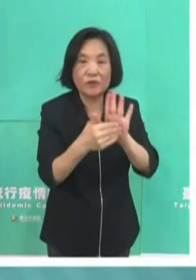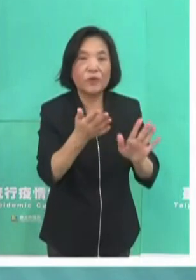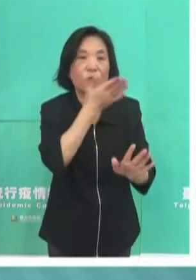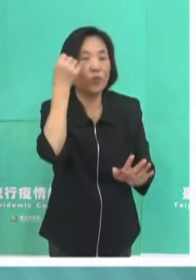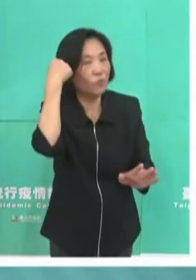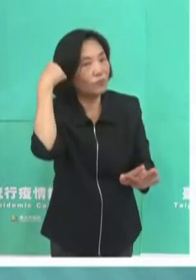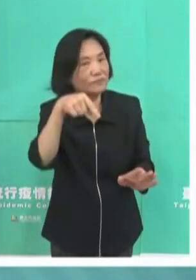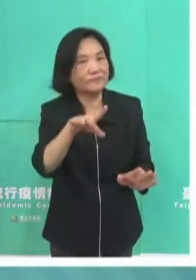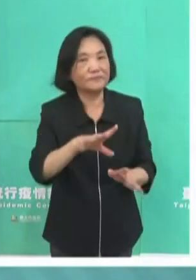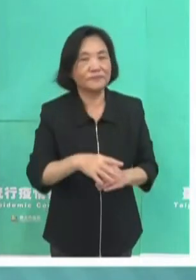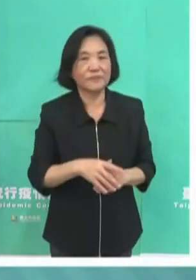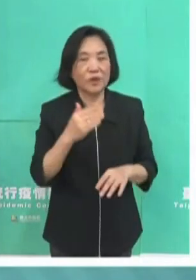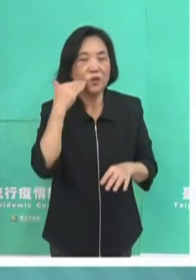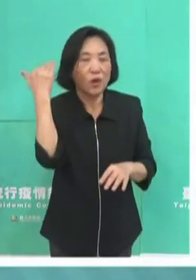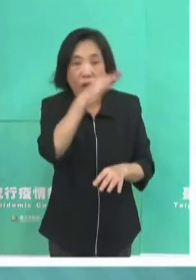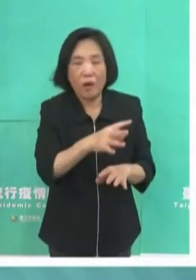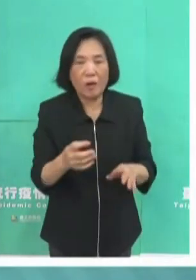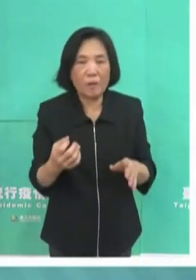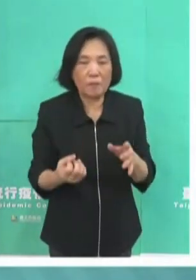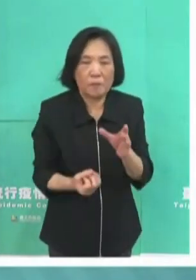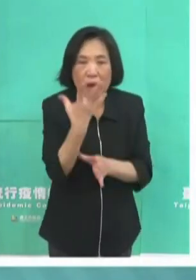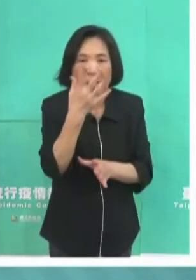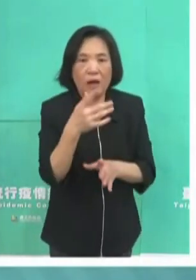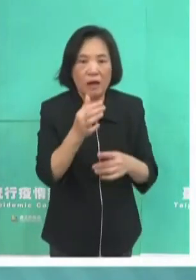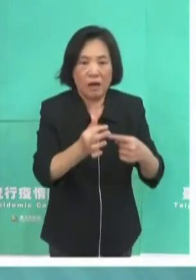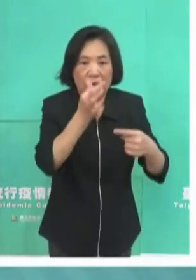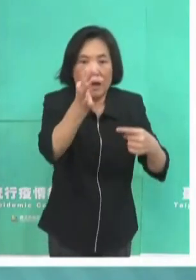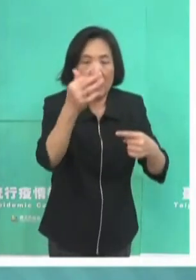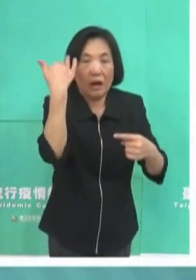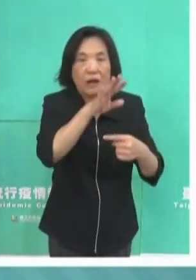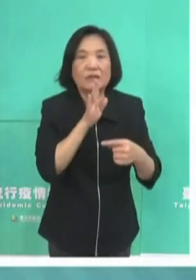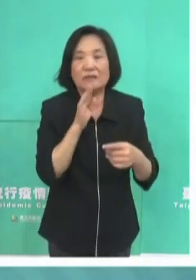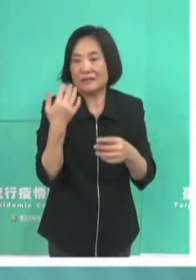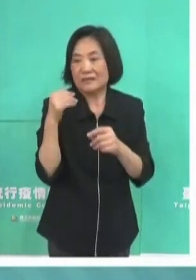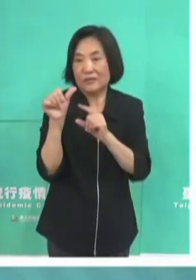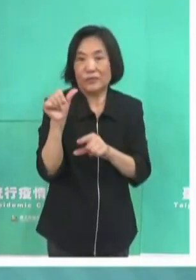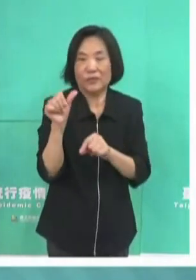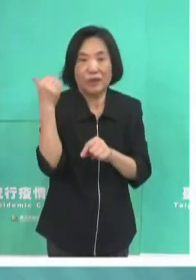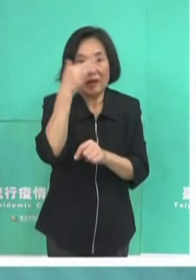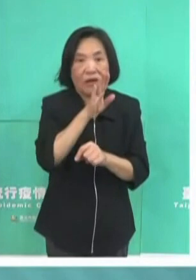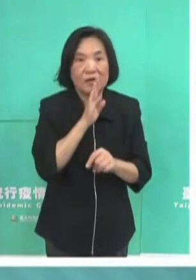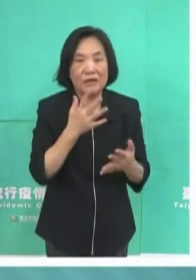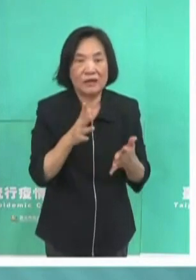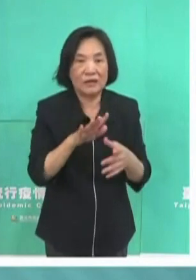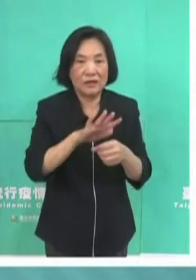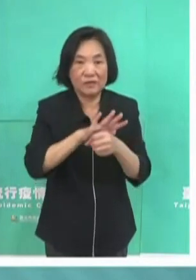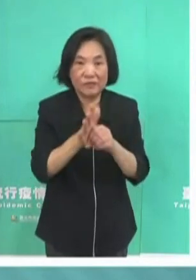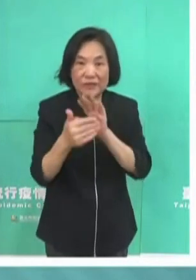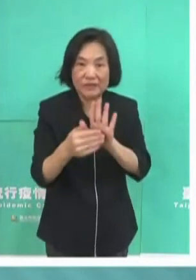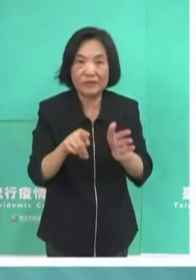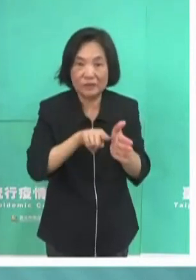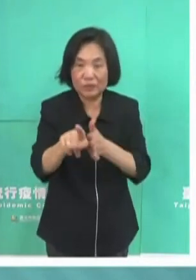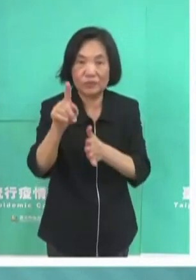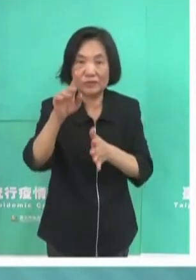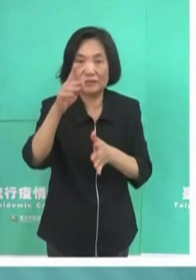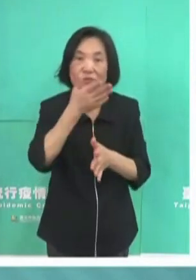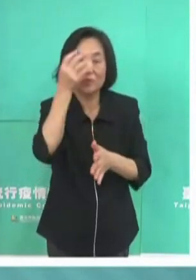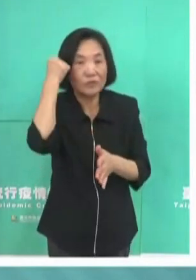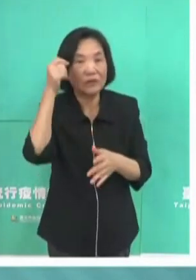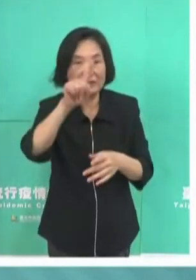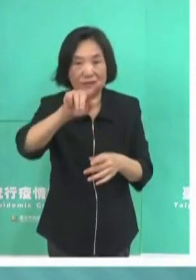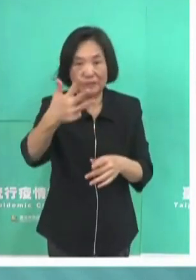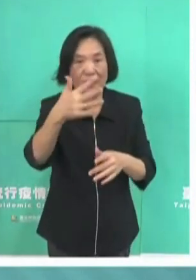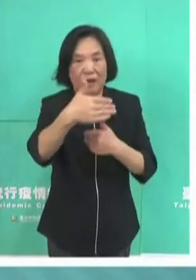那但如果有一天爆发感染，那些确诊者，像我们当时确诊者，我们那时候防疫专责旅馆最高用到